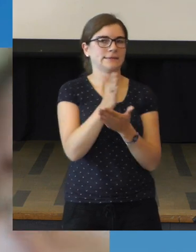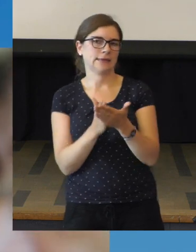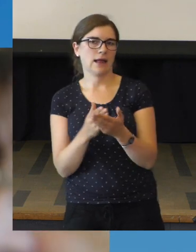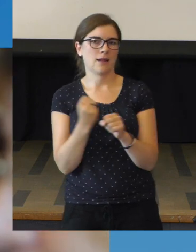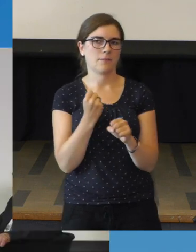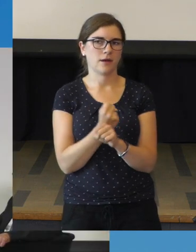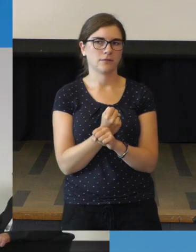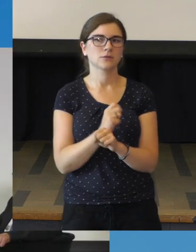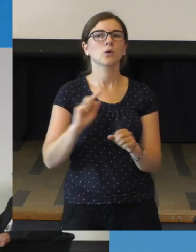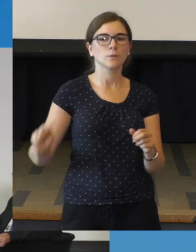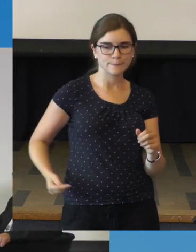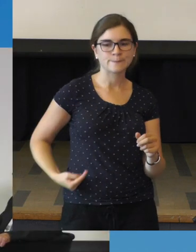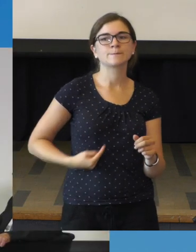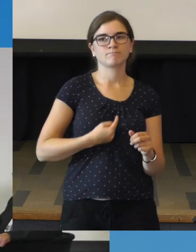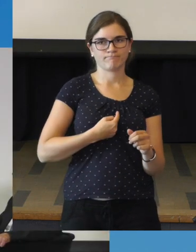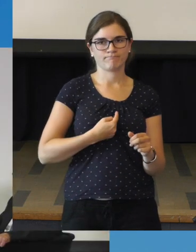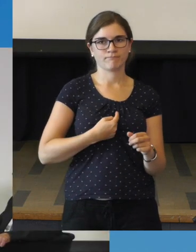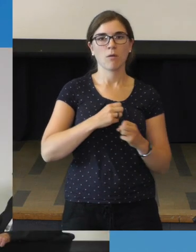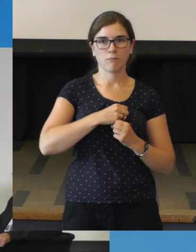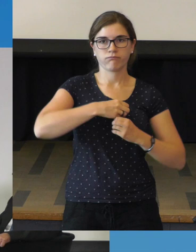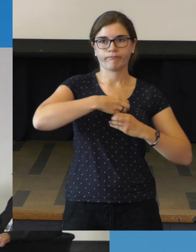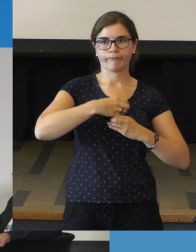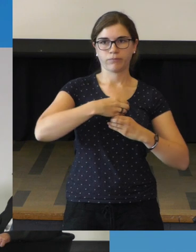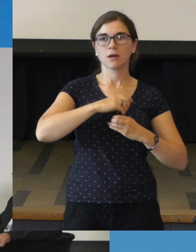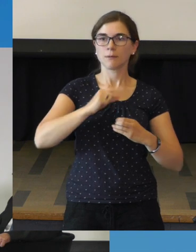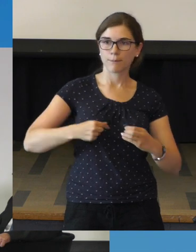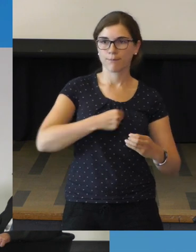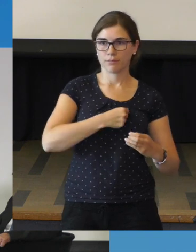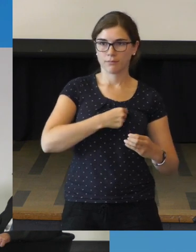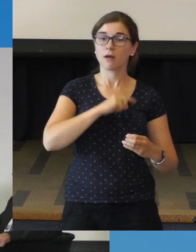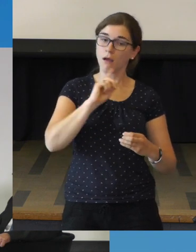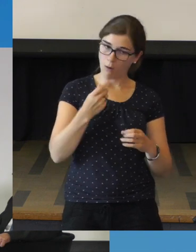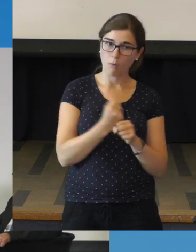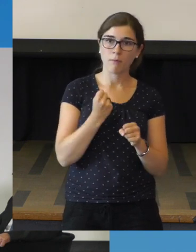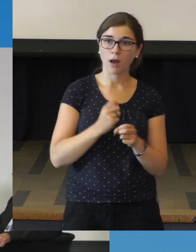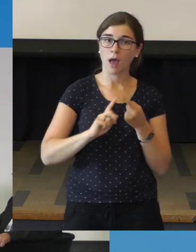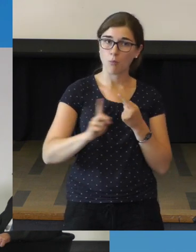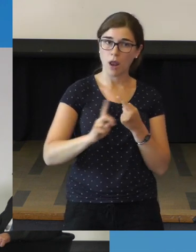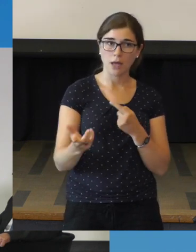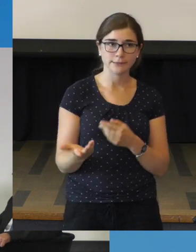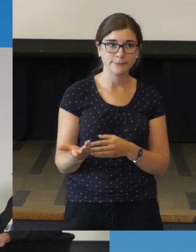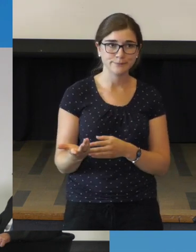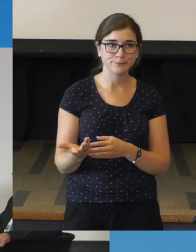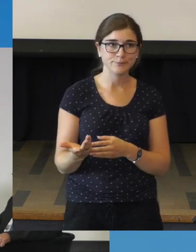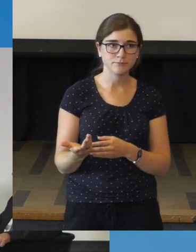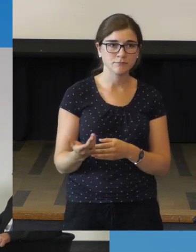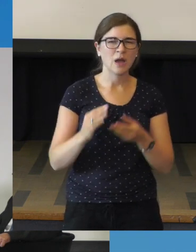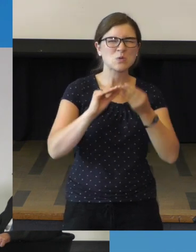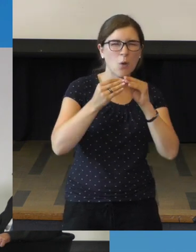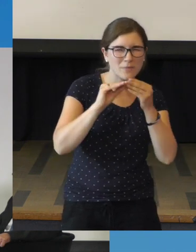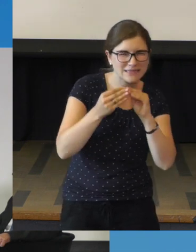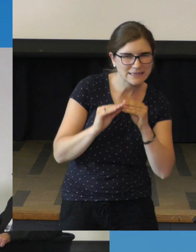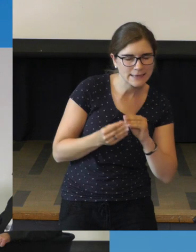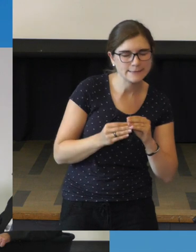wir führen die Herzkatheteruntersuchungen und auch die Ballondehnung und Stentimplantation ambulant selber durch. Bei ganz komplexen